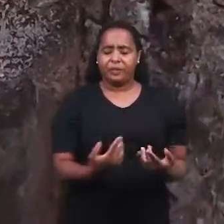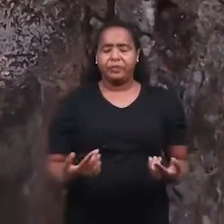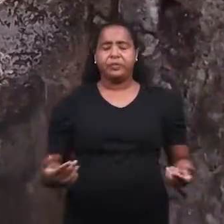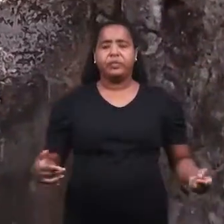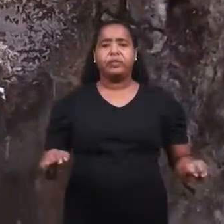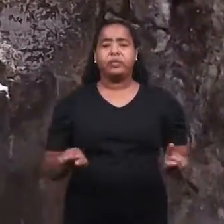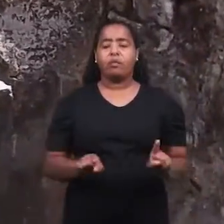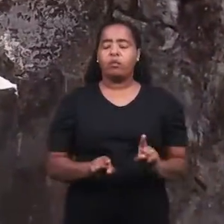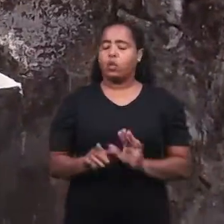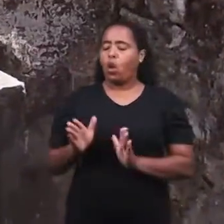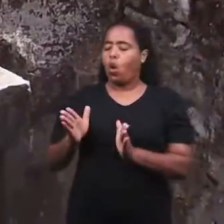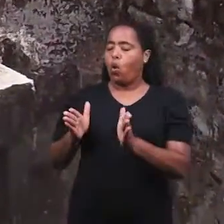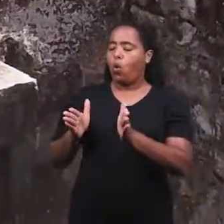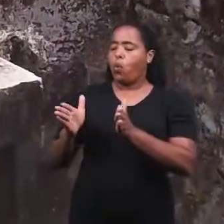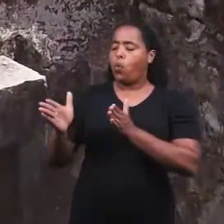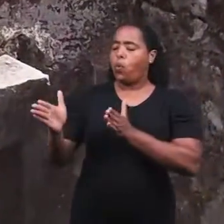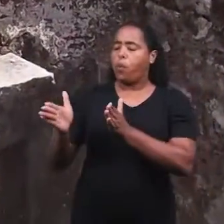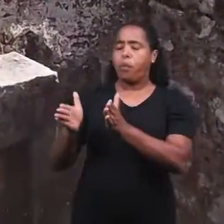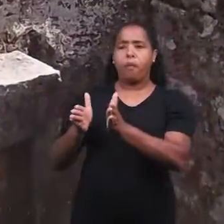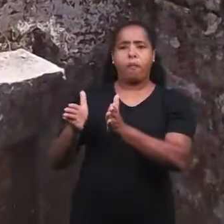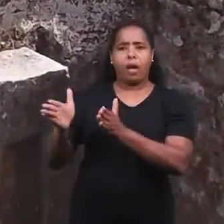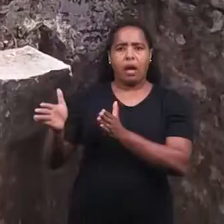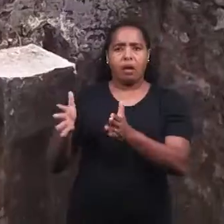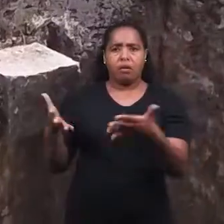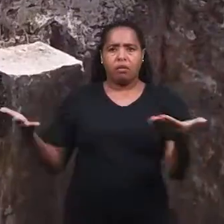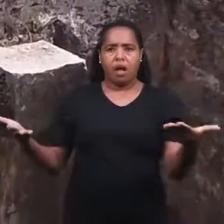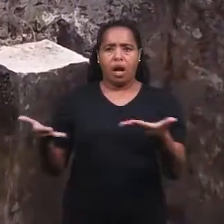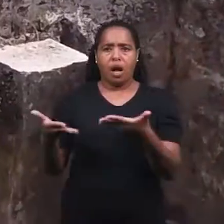Это время восстановления.